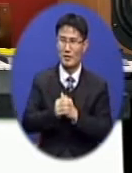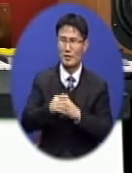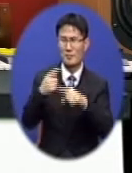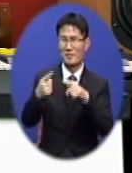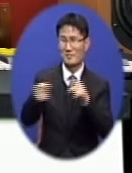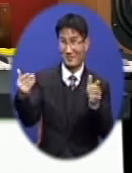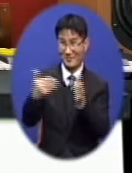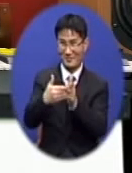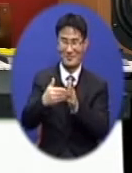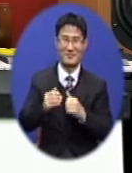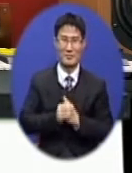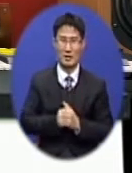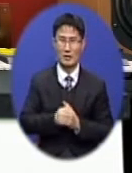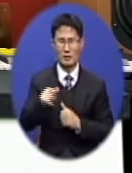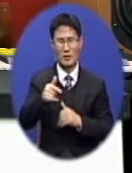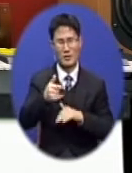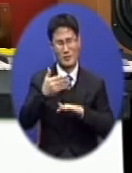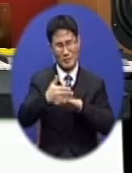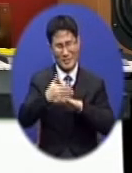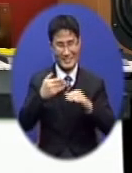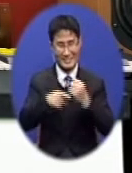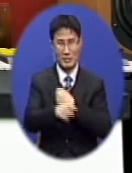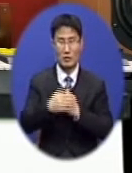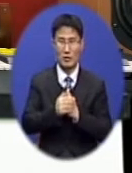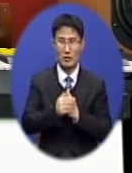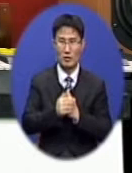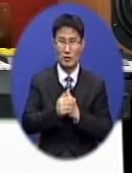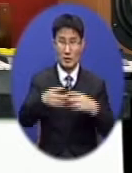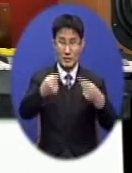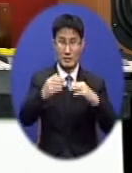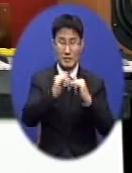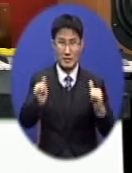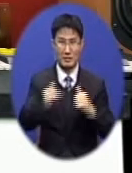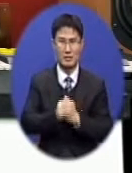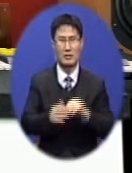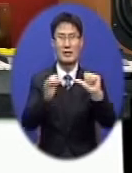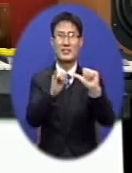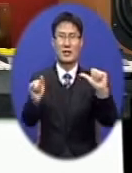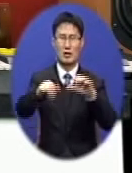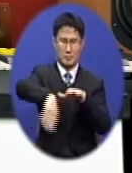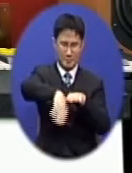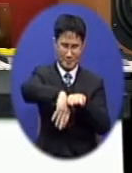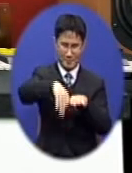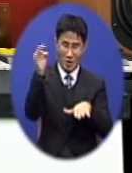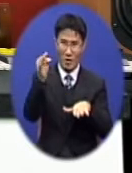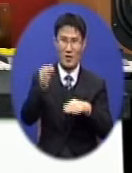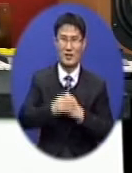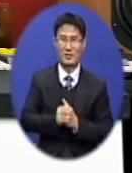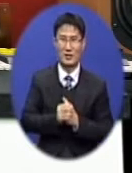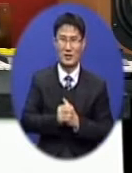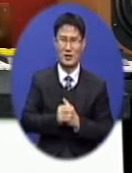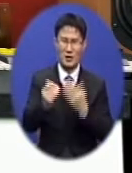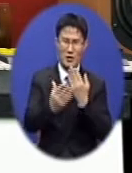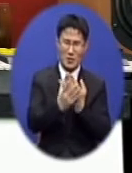완료됩니다. 그렇죠. 네. 그래서 고마운 뜻에서 심사를 네. 함께 하신 분들을 다섯 분을 추첨을 해서